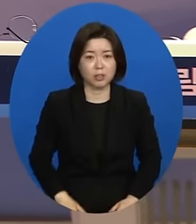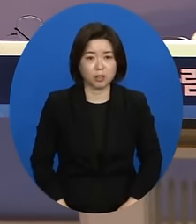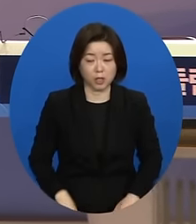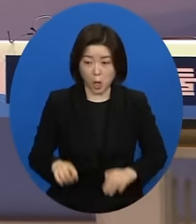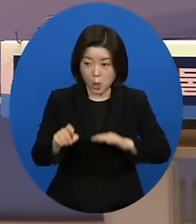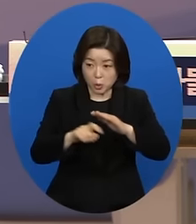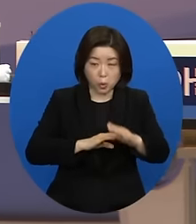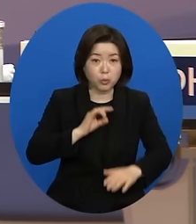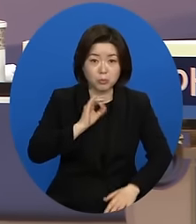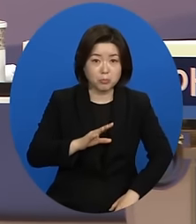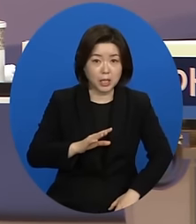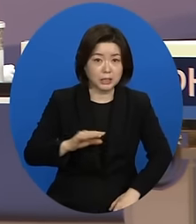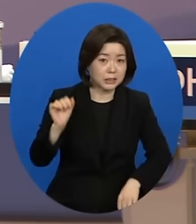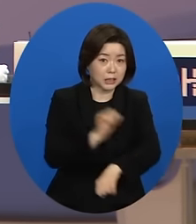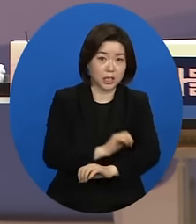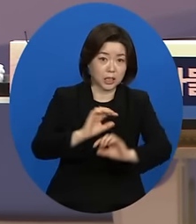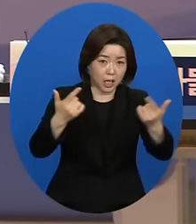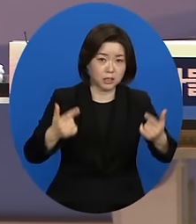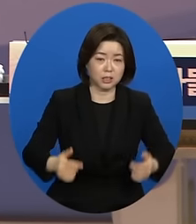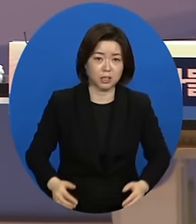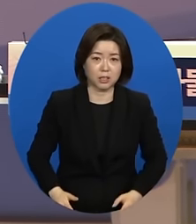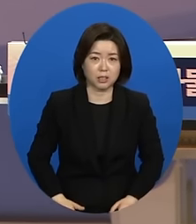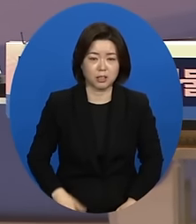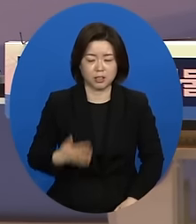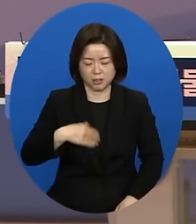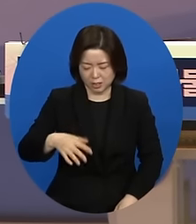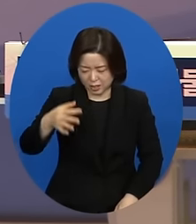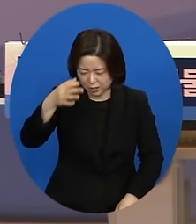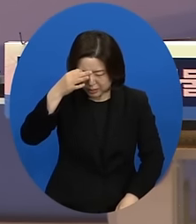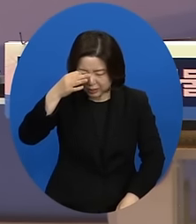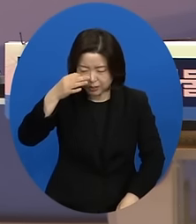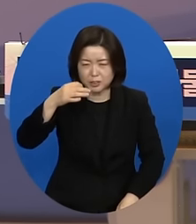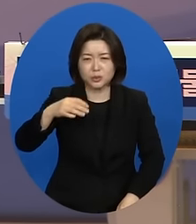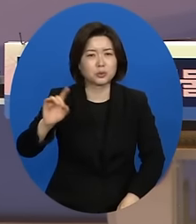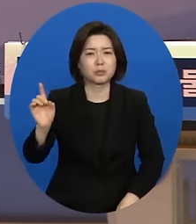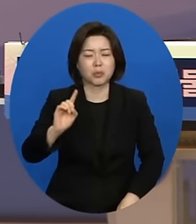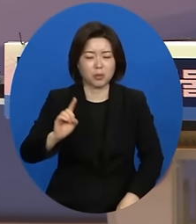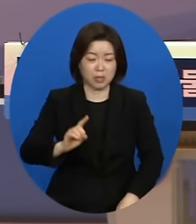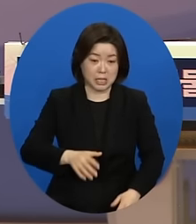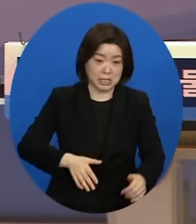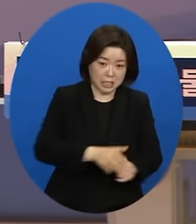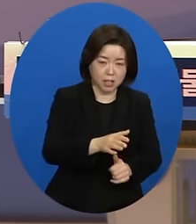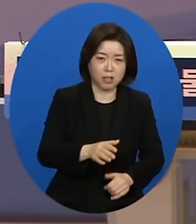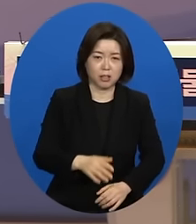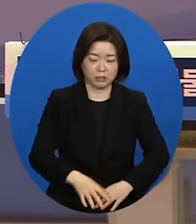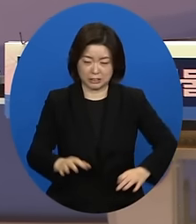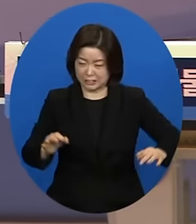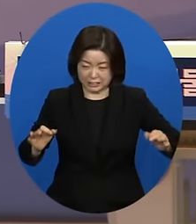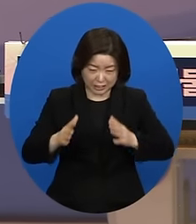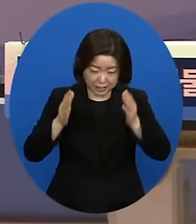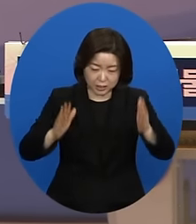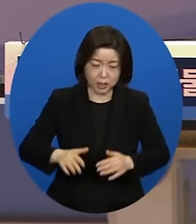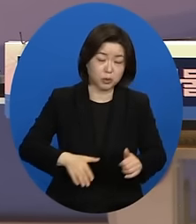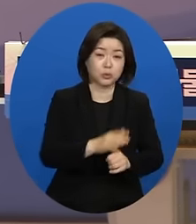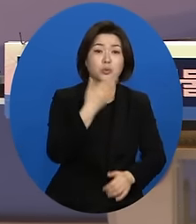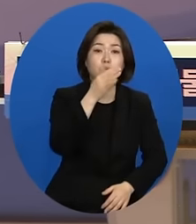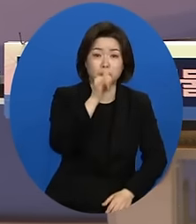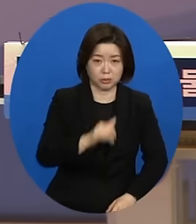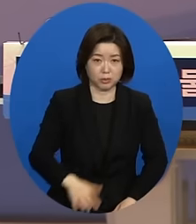도둑질만 잘하는 게 아니에요. 살인 기술자예요. 잠깐 사이에 사람 죽일 수 있습니다. 그런